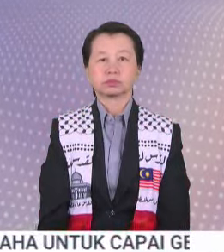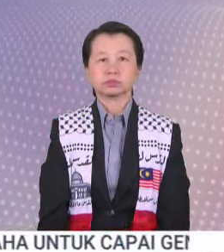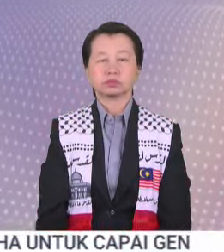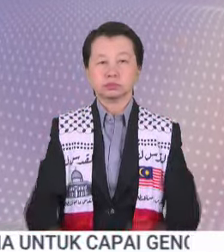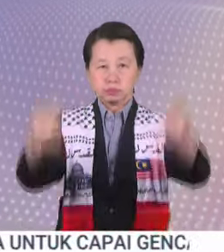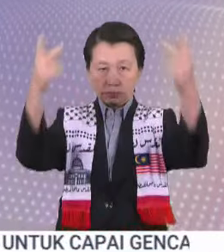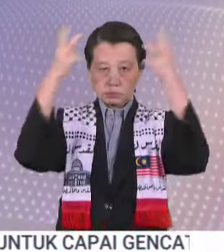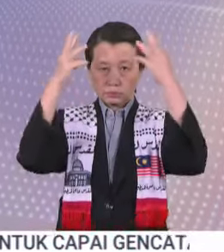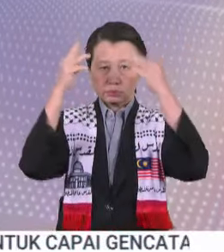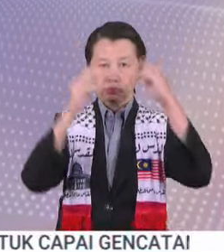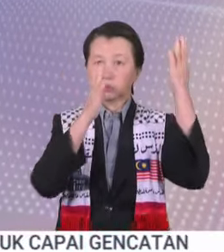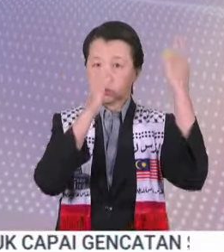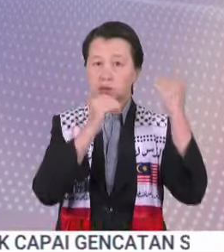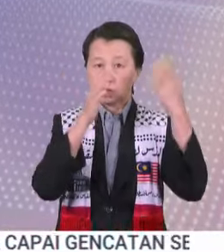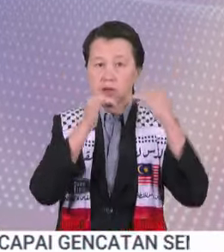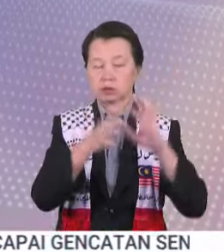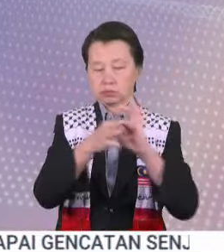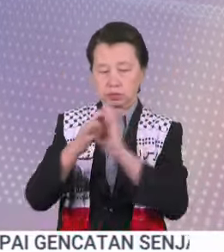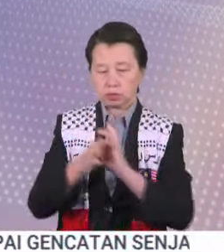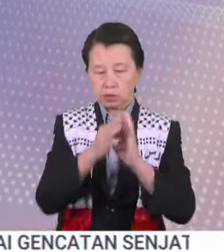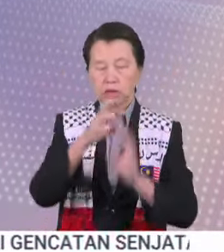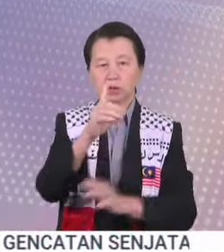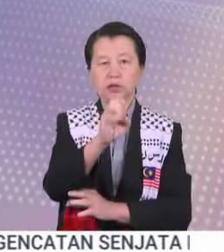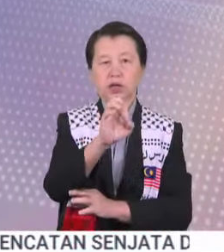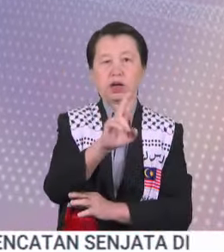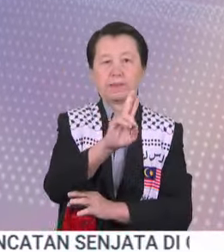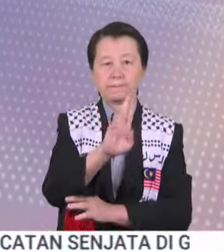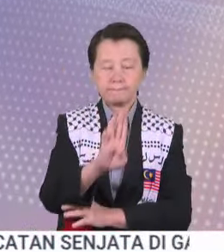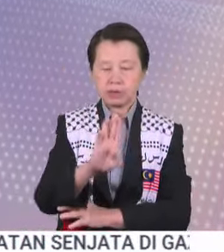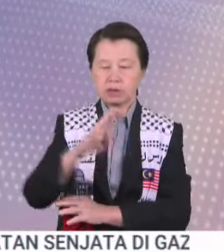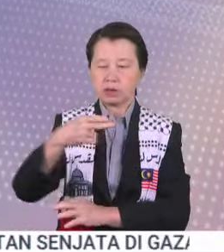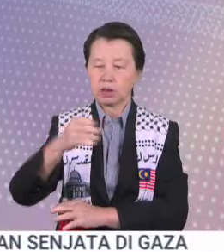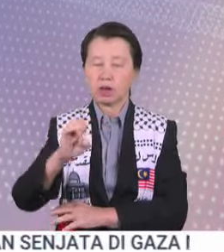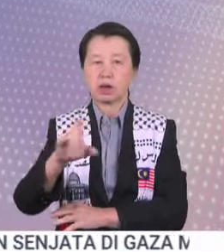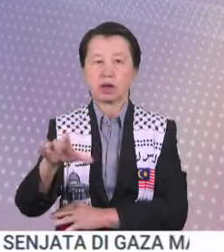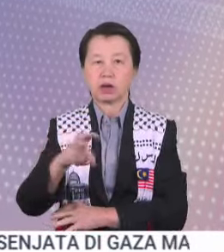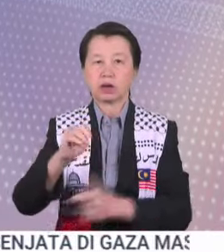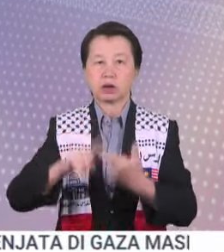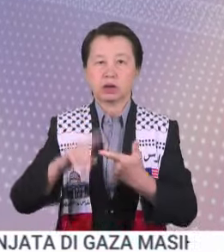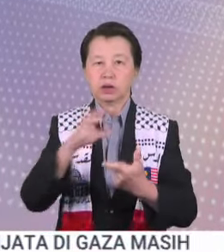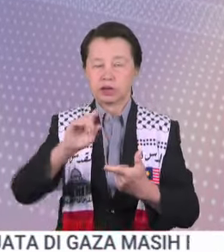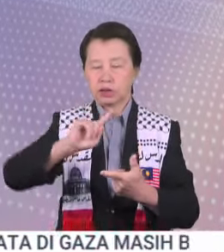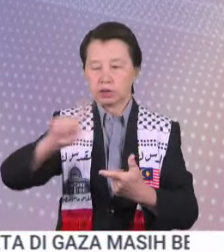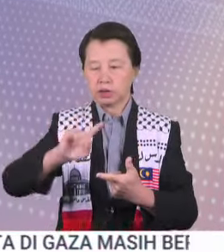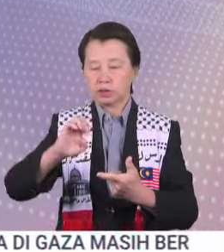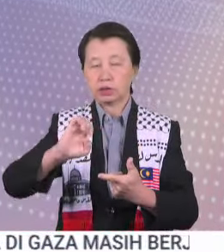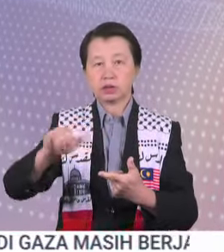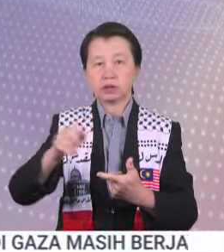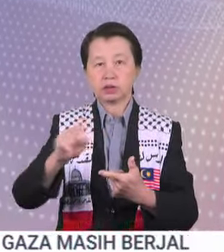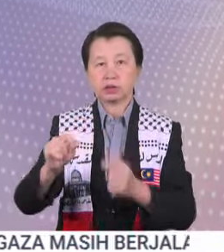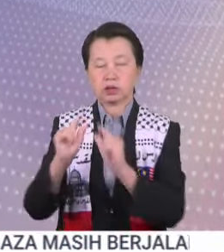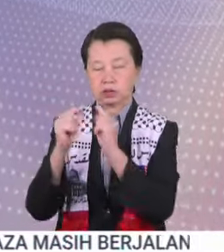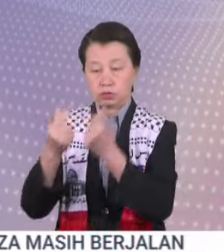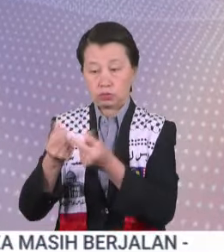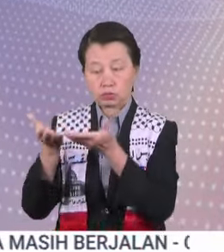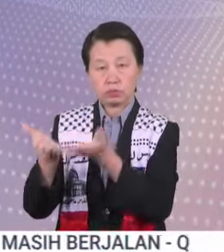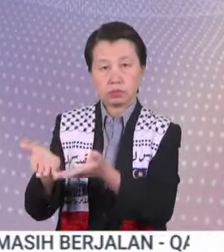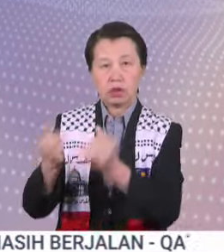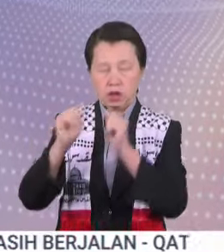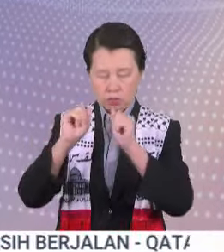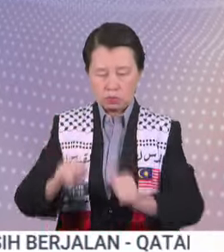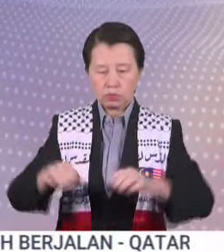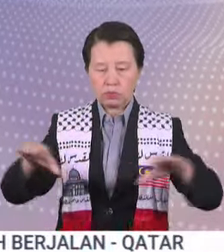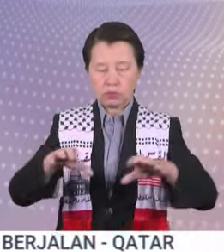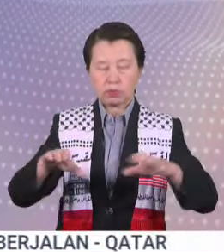ya Dalam pada itu Perdana Menteri berharap kerjasama drb haikom berhad dan Z Jiang jili holding group company limited